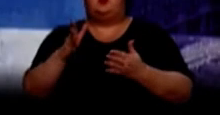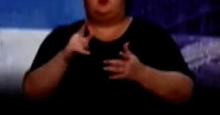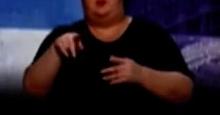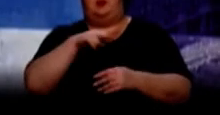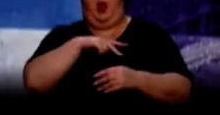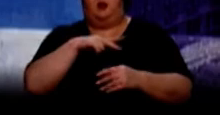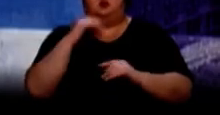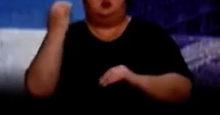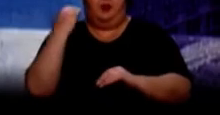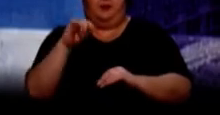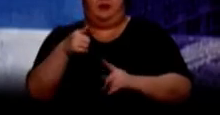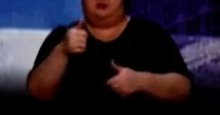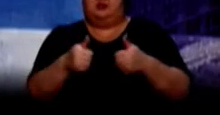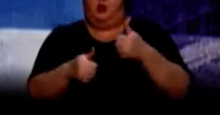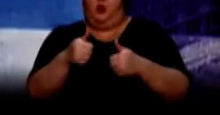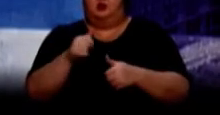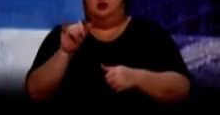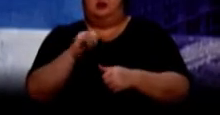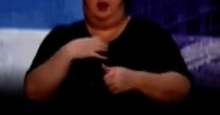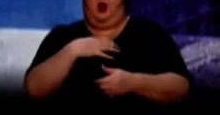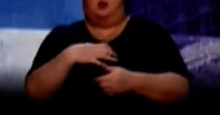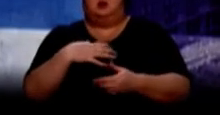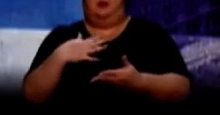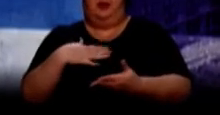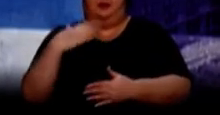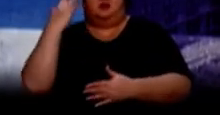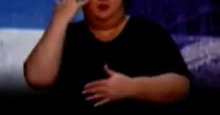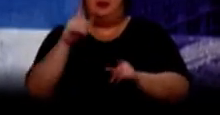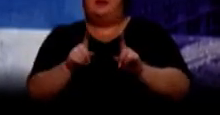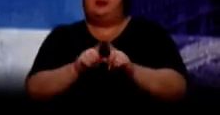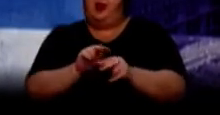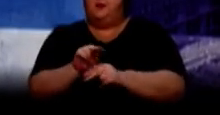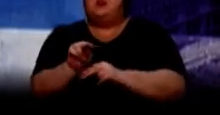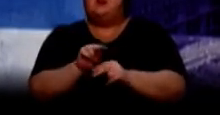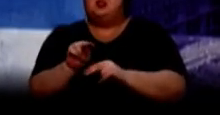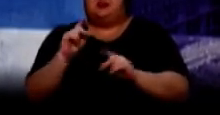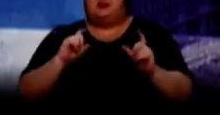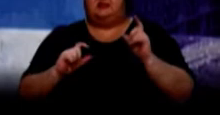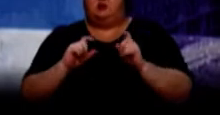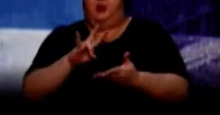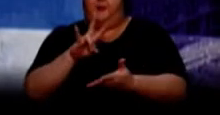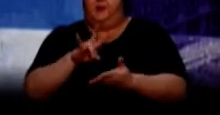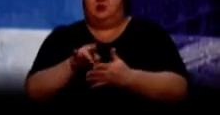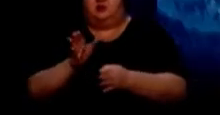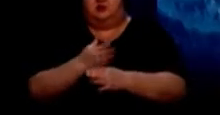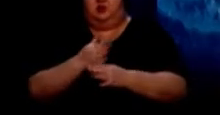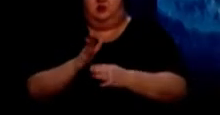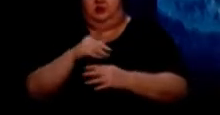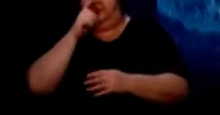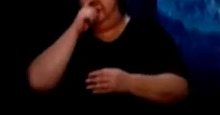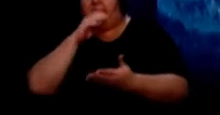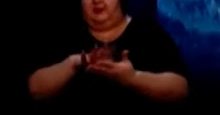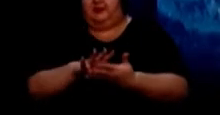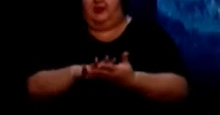саме цього конкурсу. І основна наша мета – це все ж таки привчити студентів на постійній основі сортувати сміття, щоб